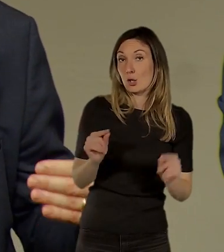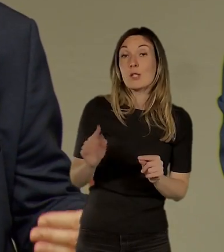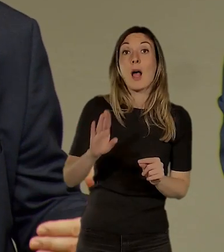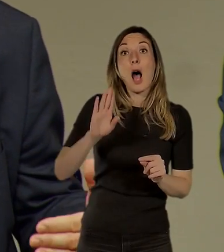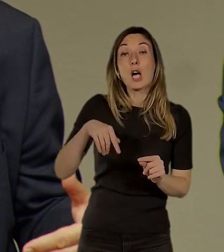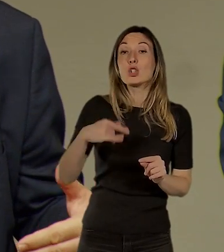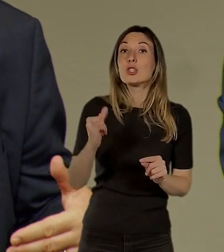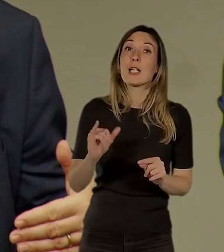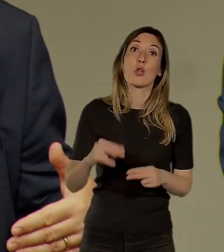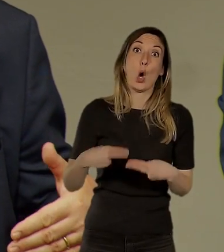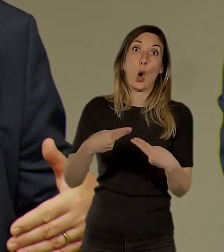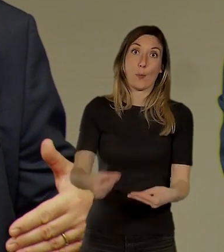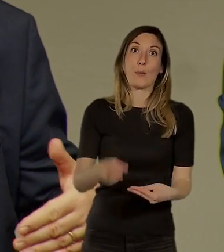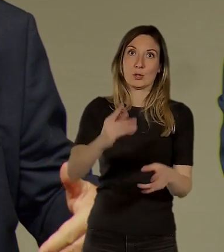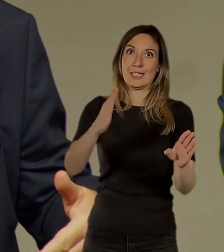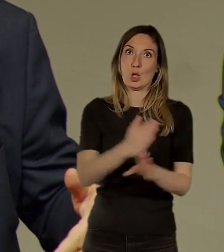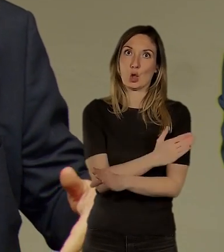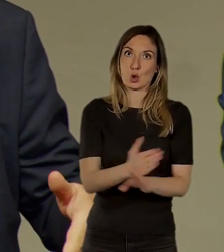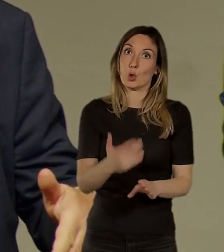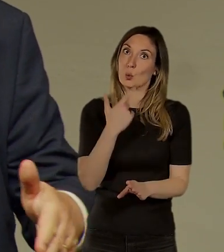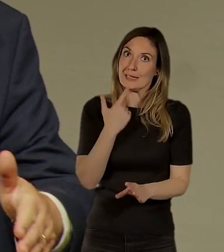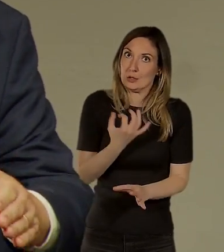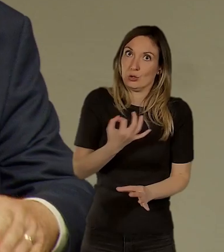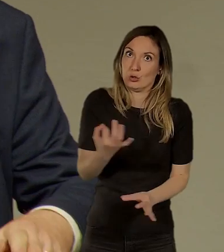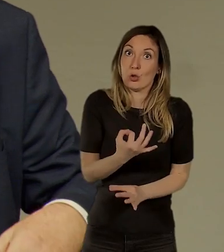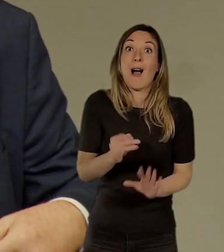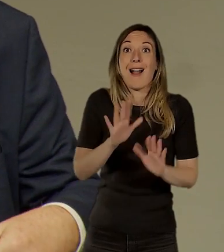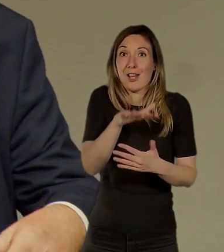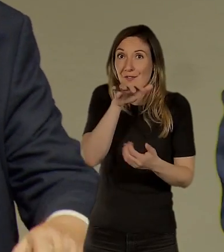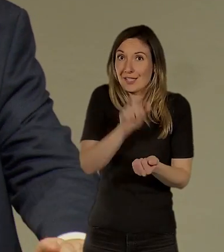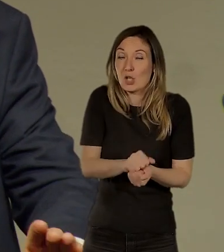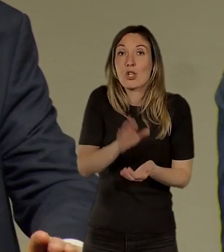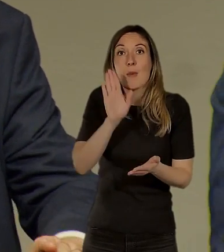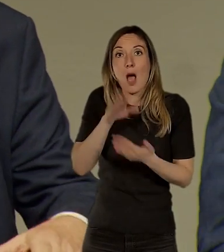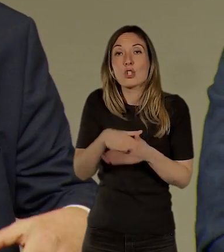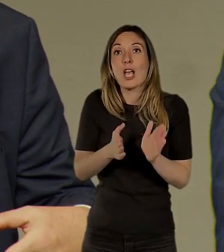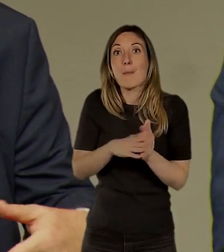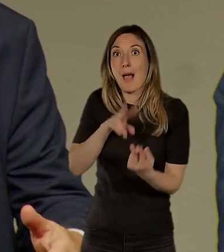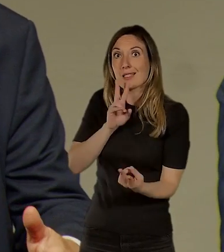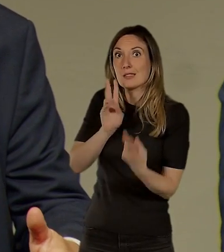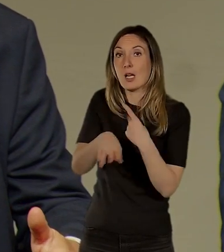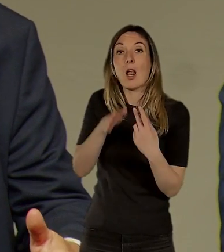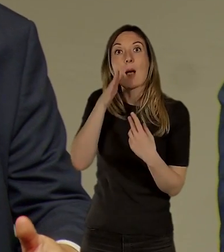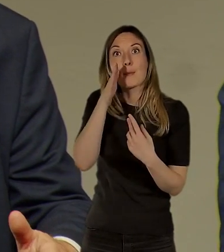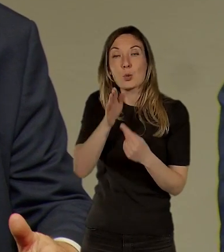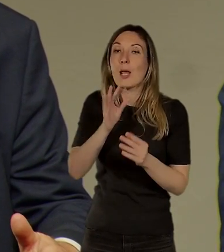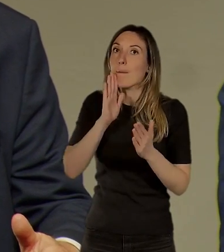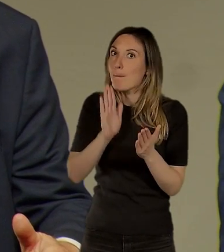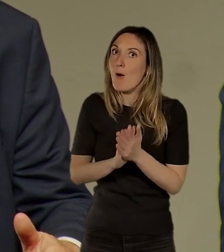si taky vlastně myslím, že okamžiku, když se podaří zabydlet tu magistrálu a pohybovat se vlastně v té horní